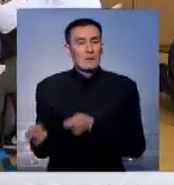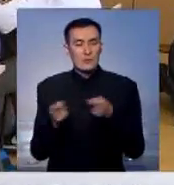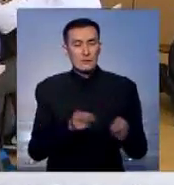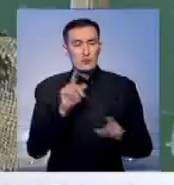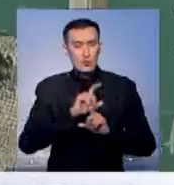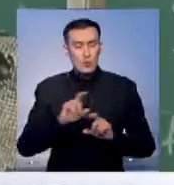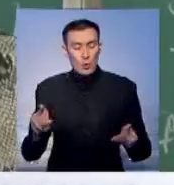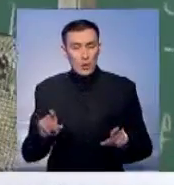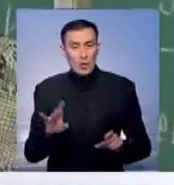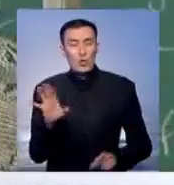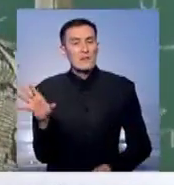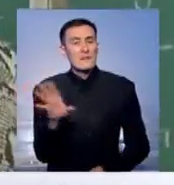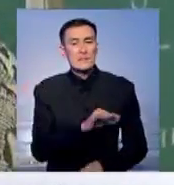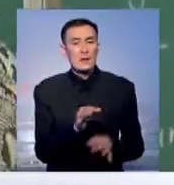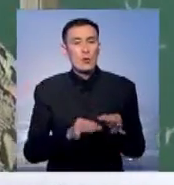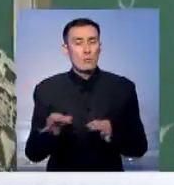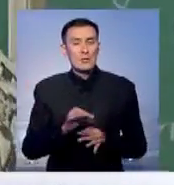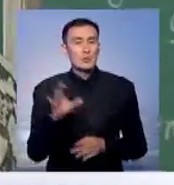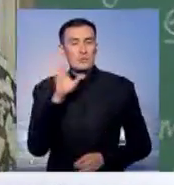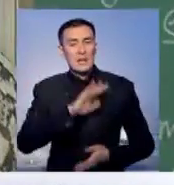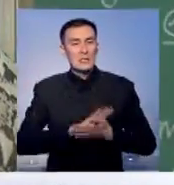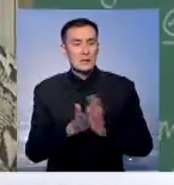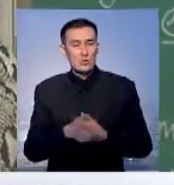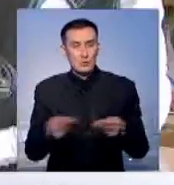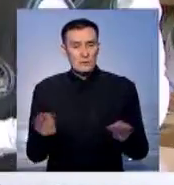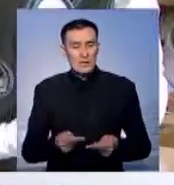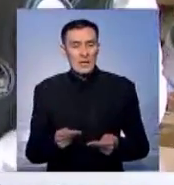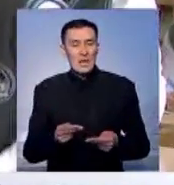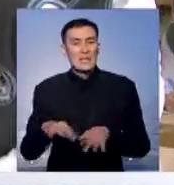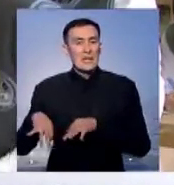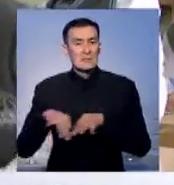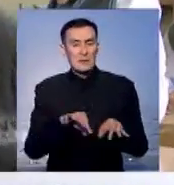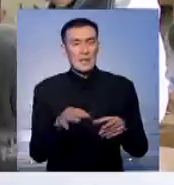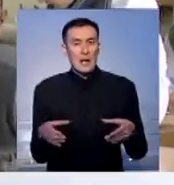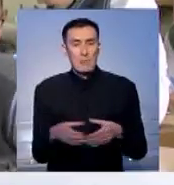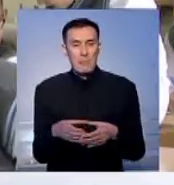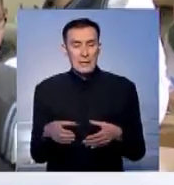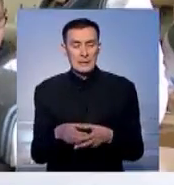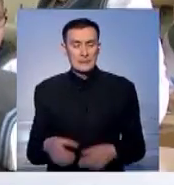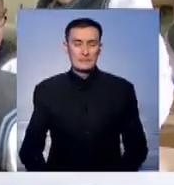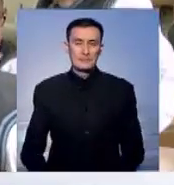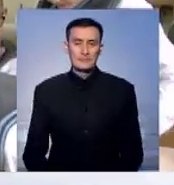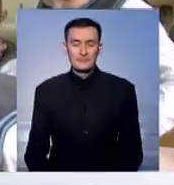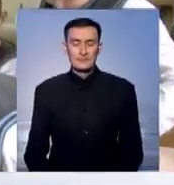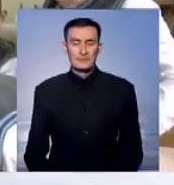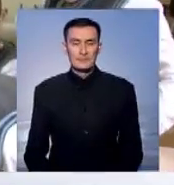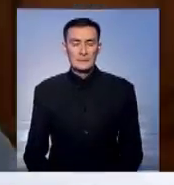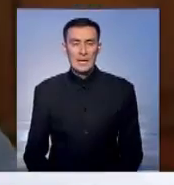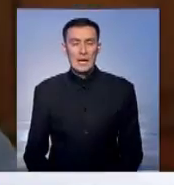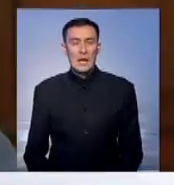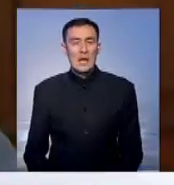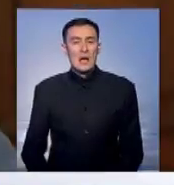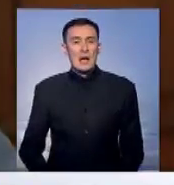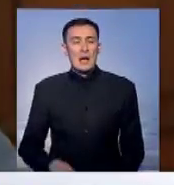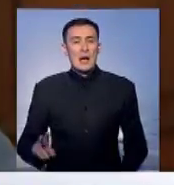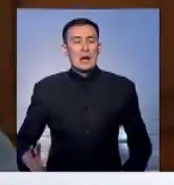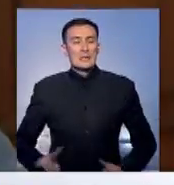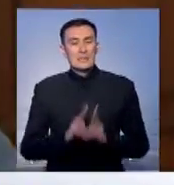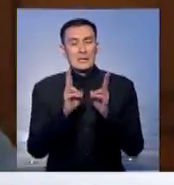доставка. Однако не все регионы заключили договор с транспортной компанией. Жалко областар. Астана,